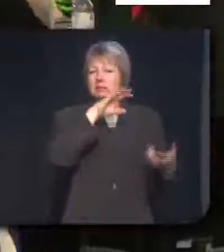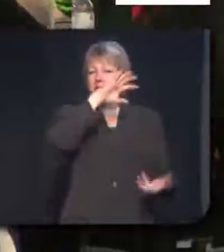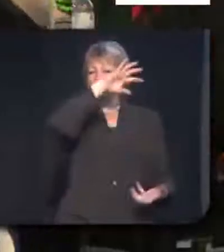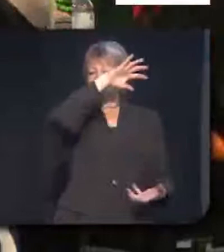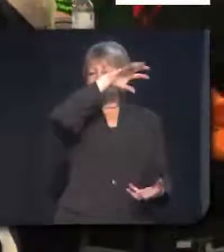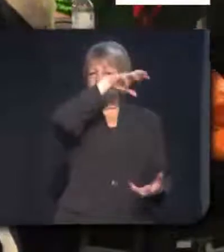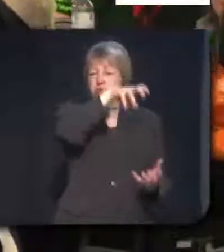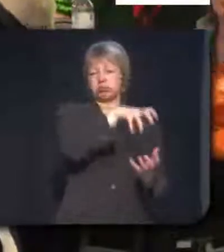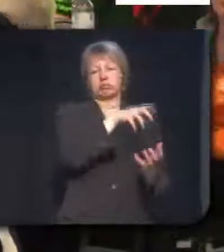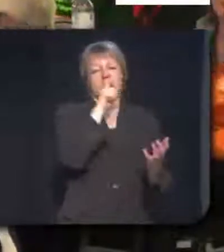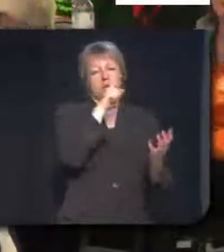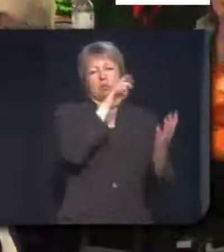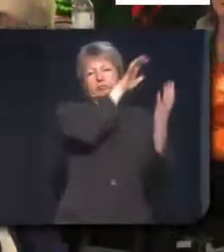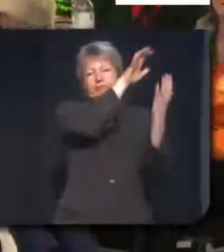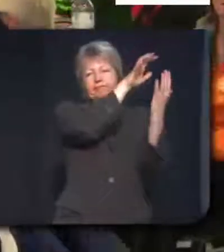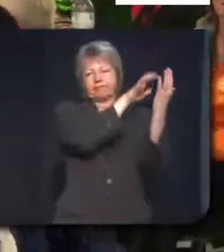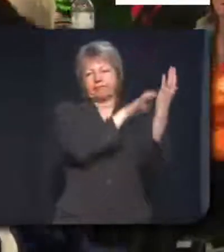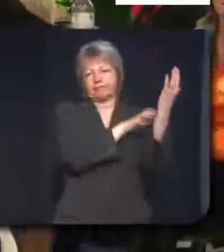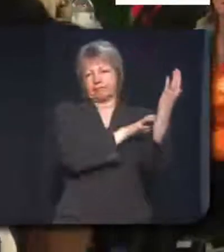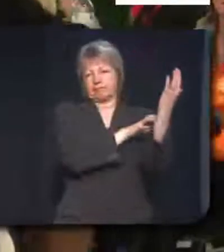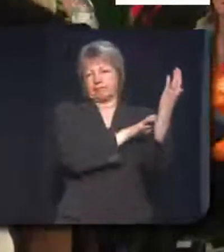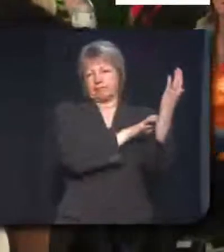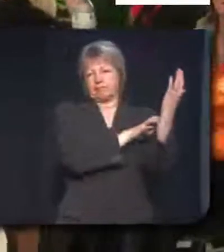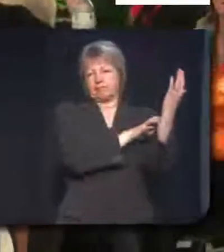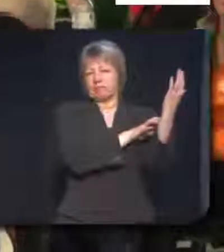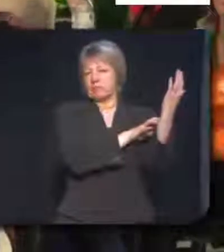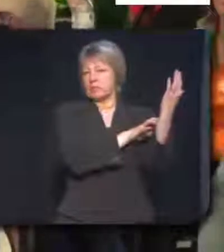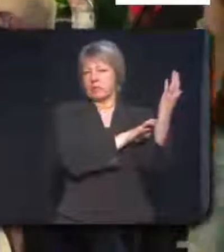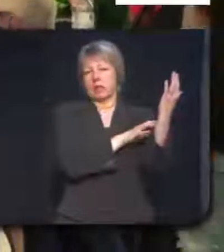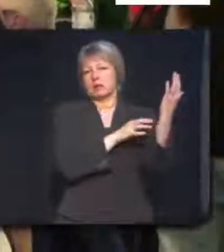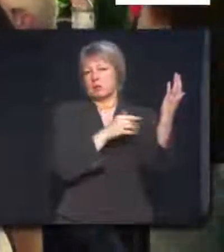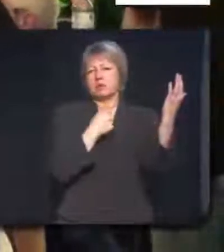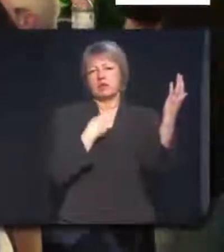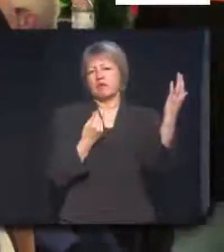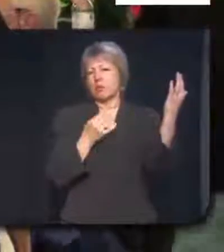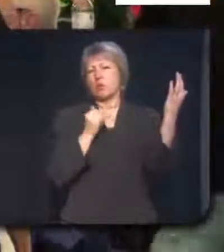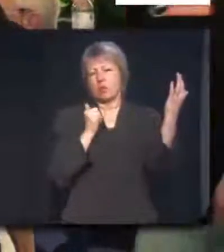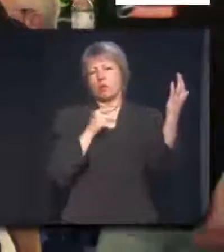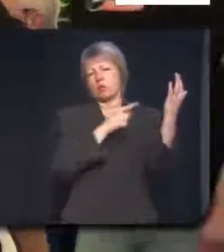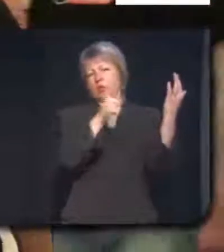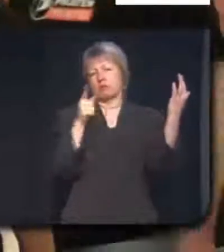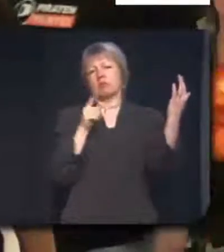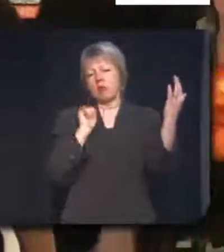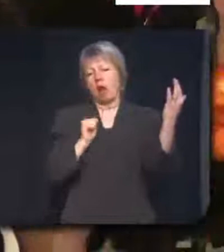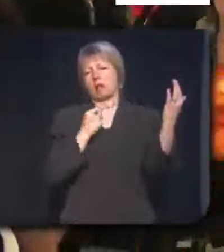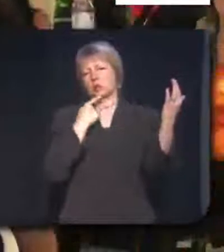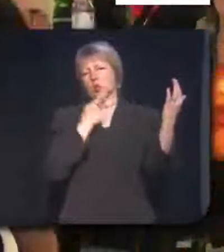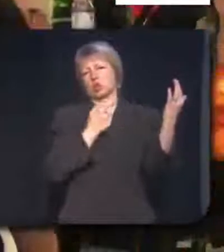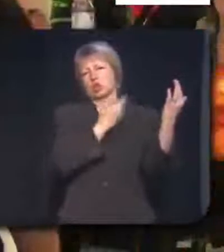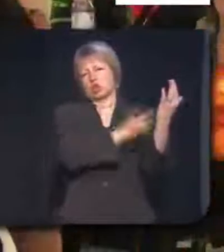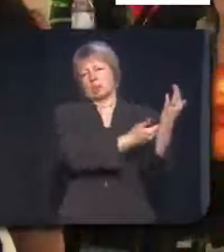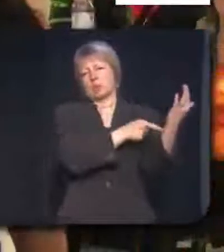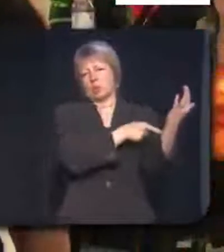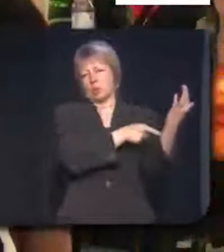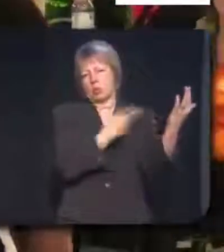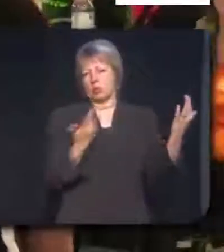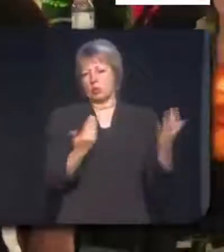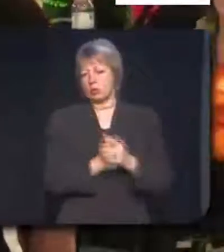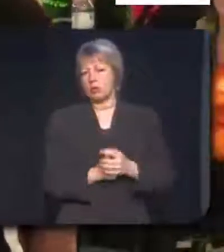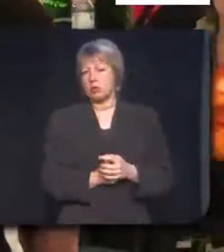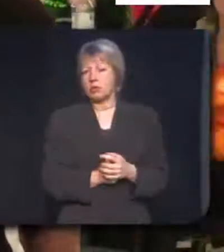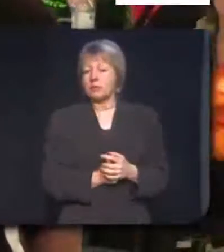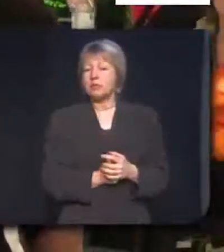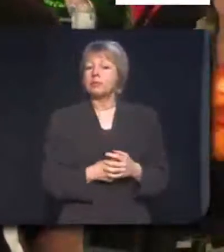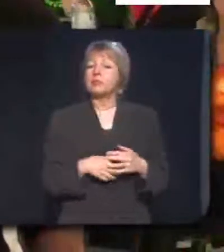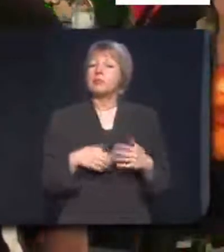ähm ja beschlossen haben also ich glaube dem könnte wirklich zustimmen ähm die Frage was